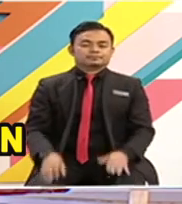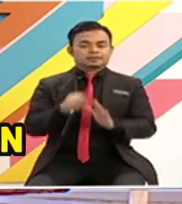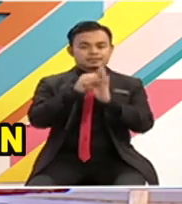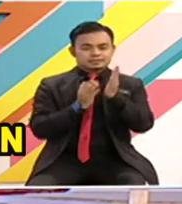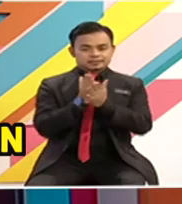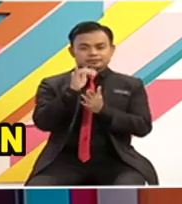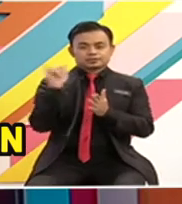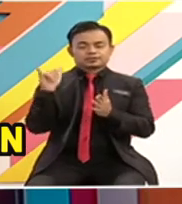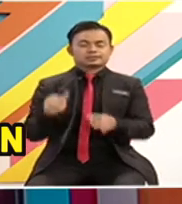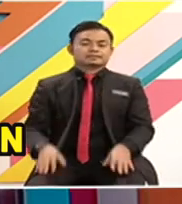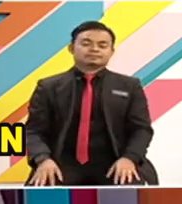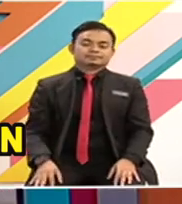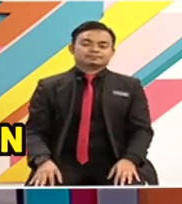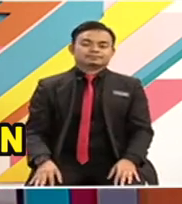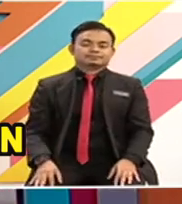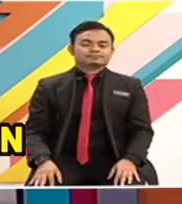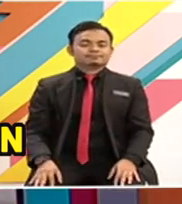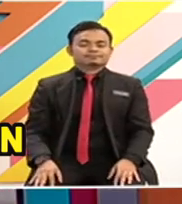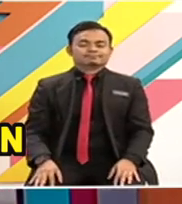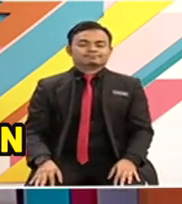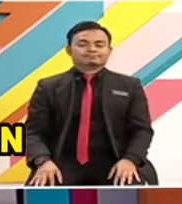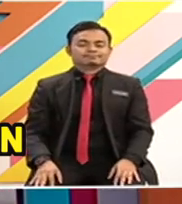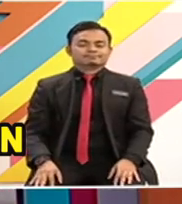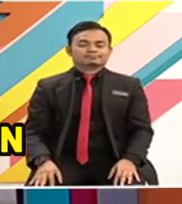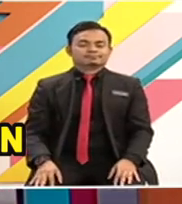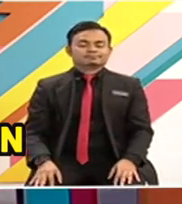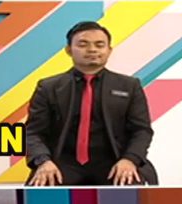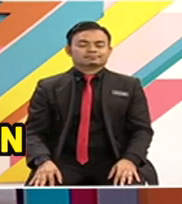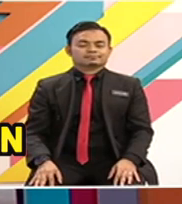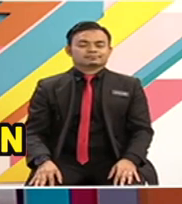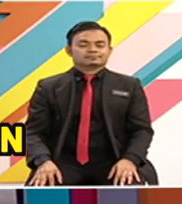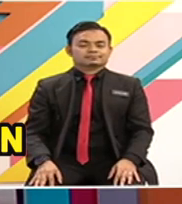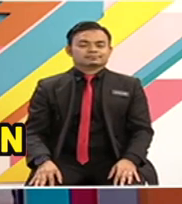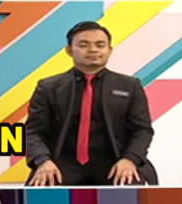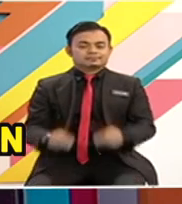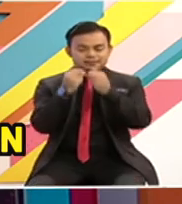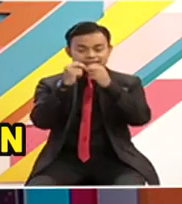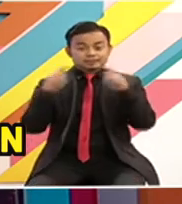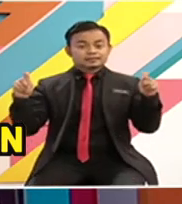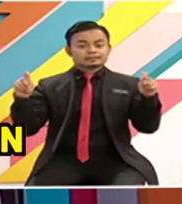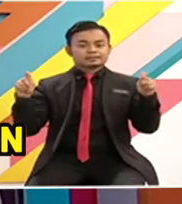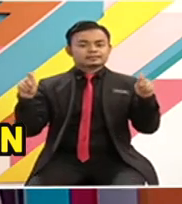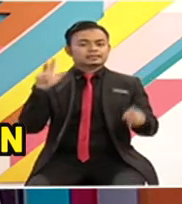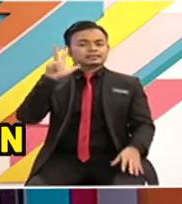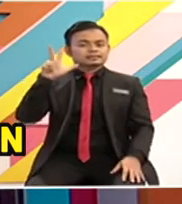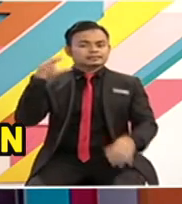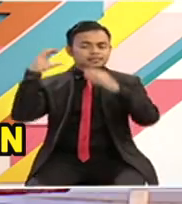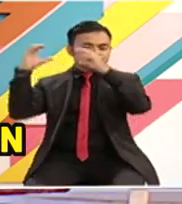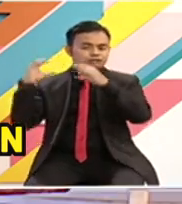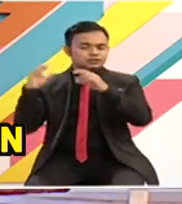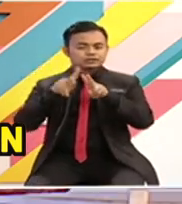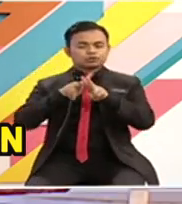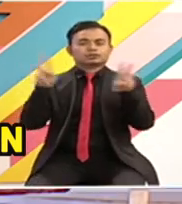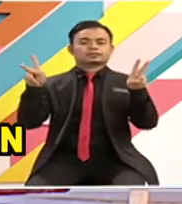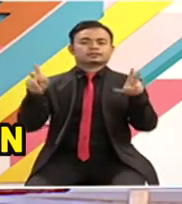baru sekalinya jawabannya Ah ya Saya tunjuk nanti ada jawaban nya tekan tiga ciri-ciri kontraksi enggak Tinggal